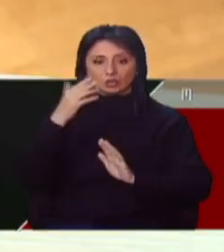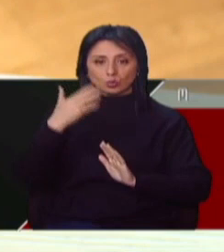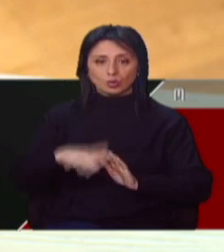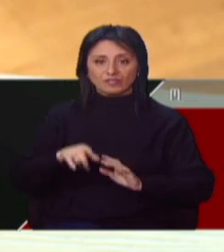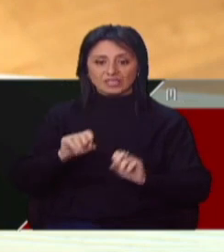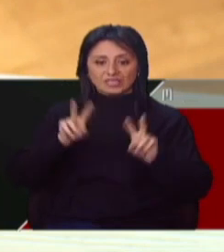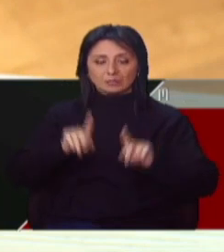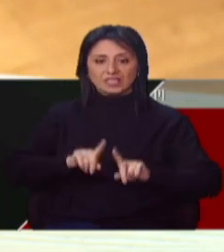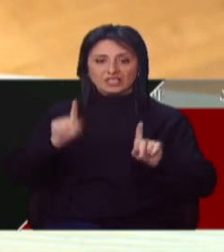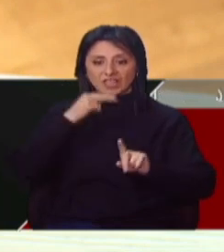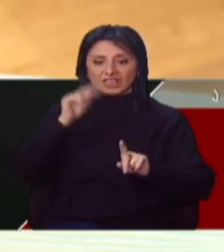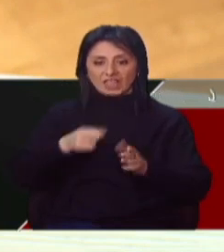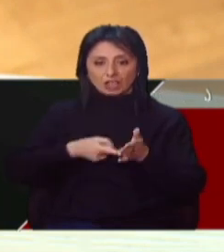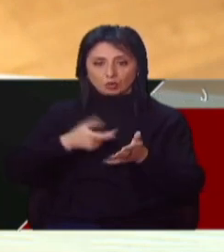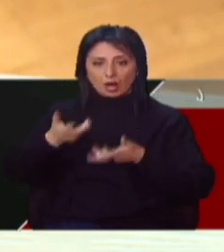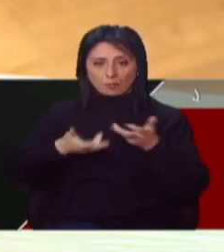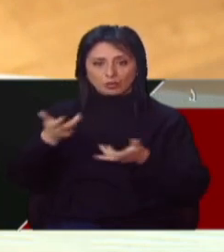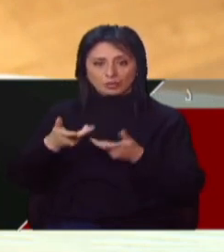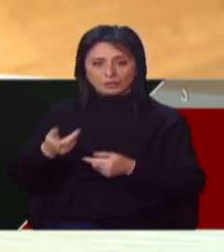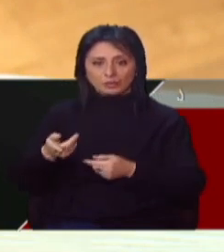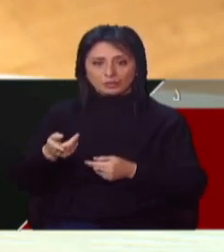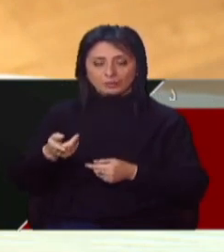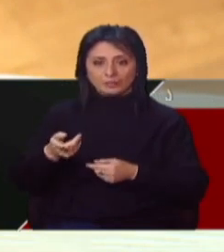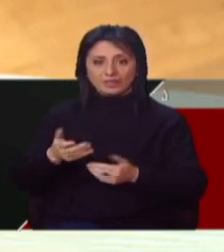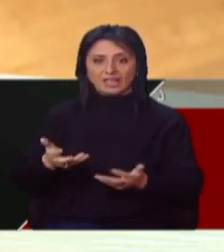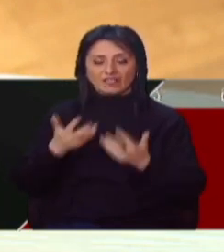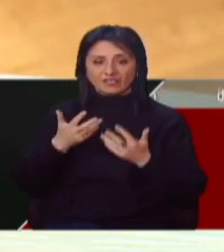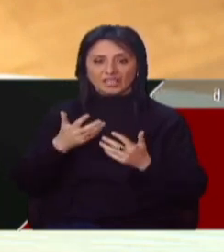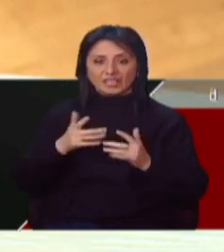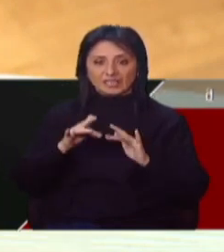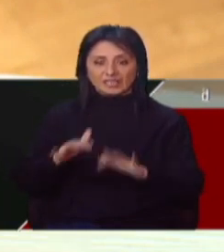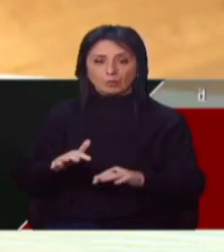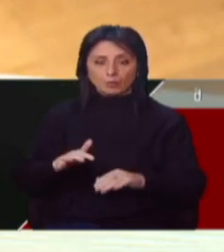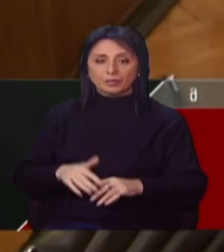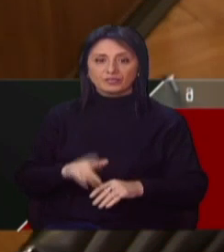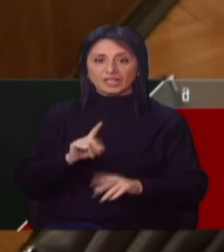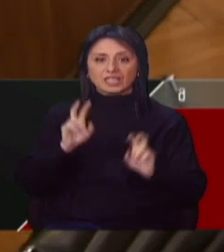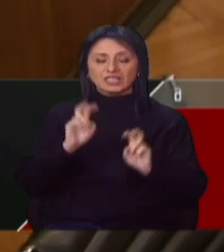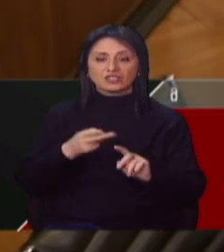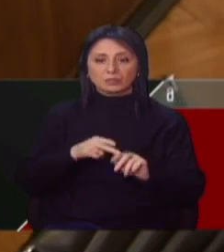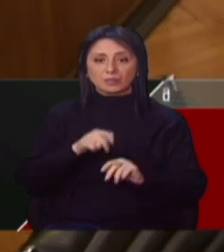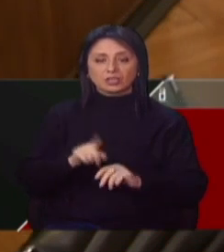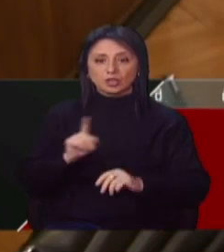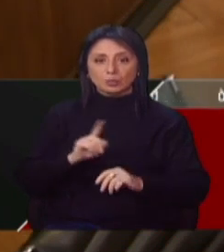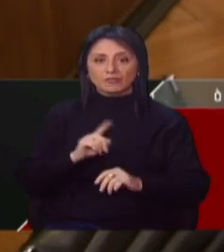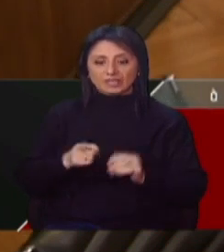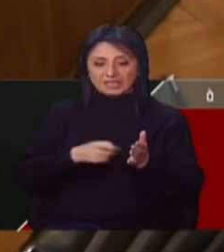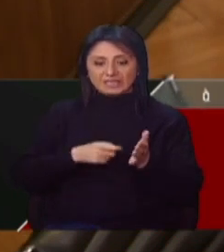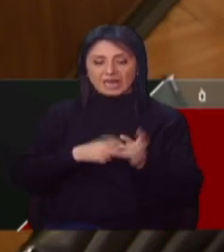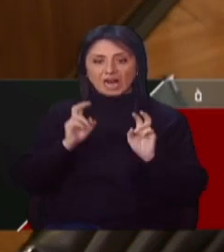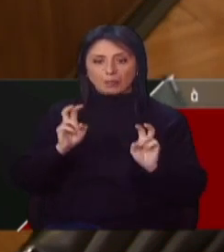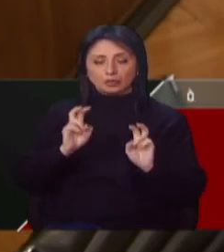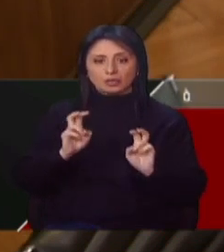ამ სპეციფიური დანაშაულების გამოძიების ეფექტიანად წარმოება. Rați nișnăsim imas rom